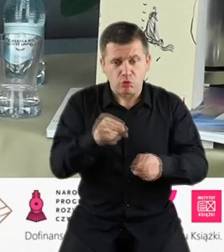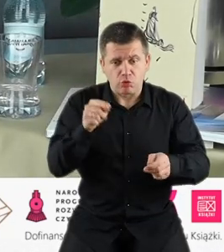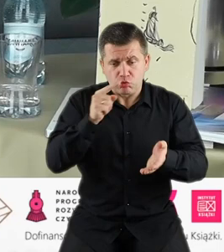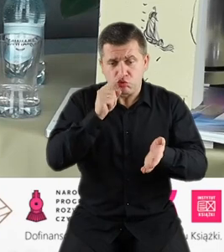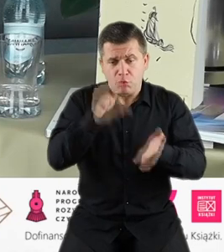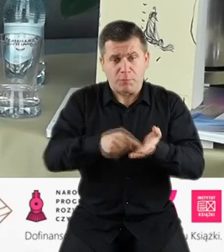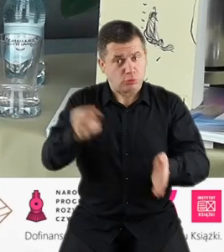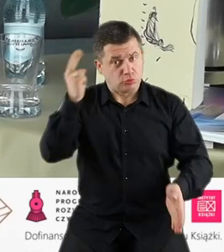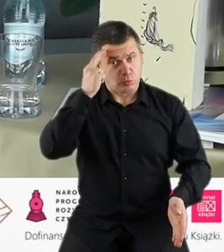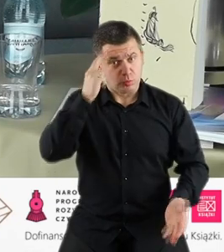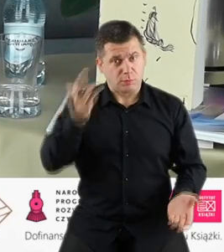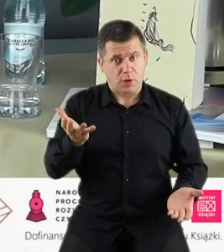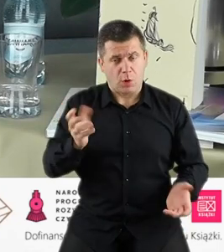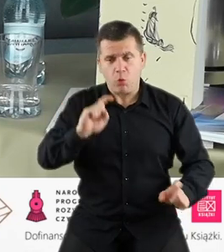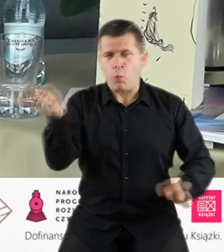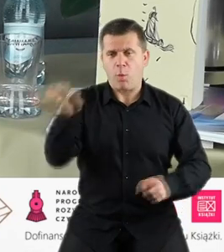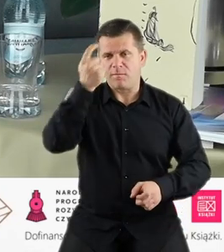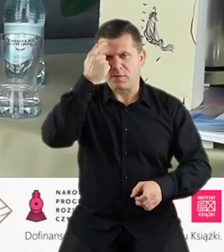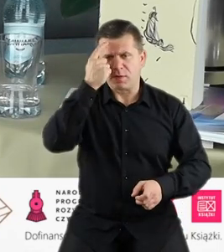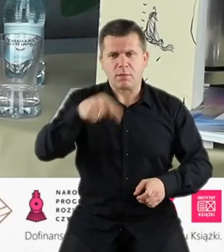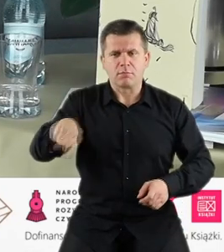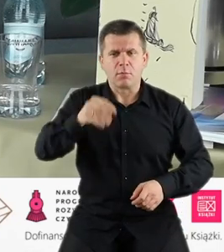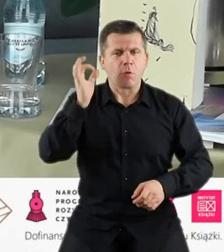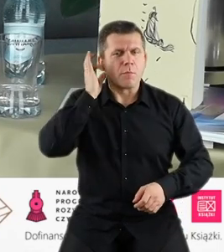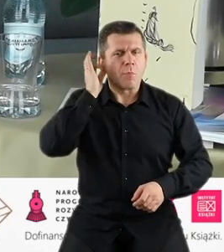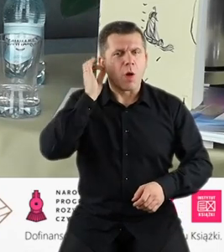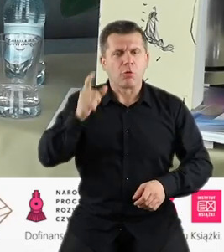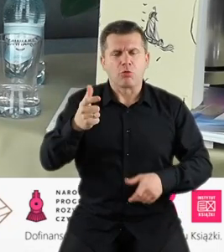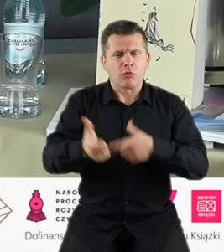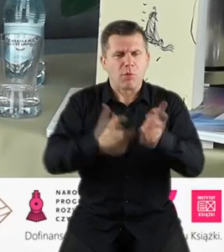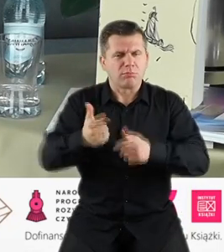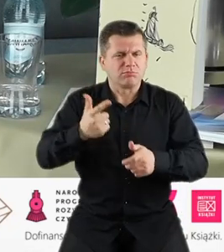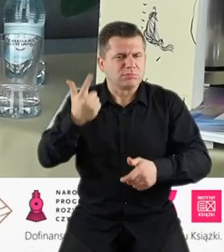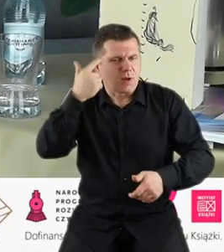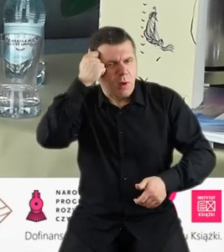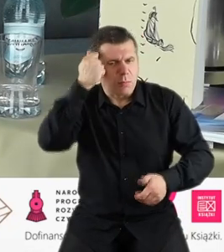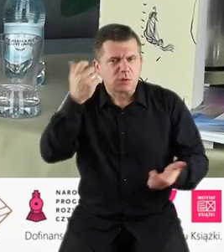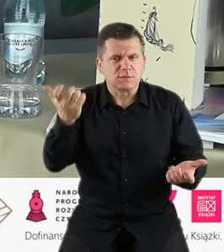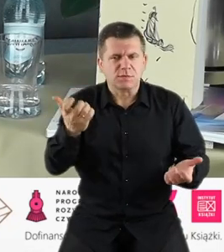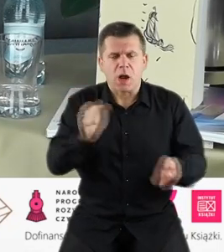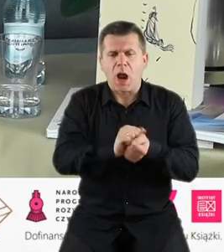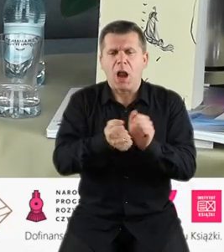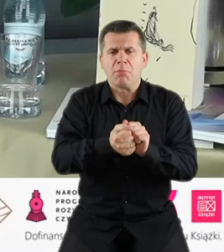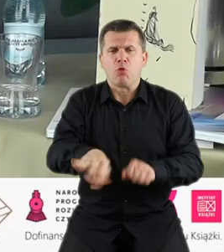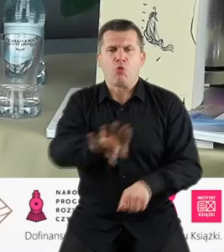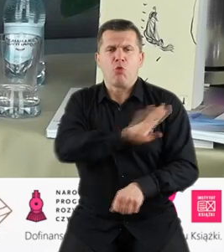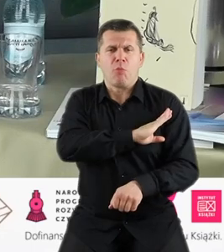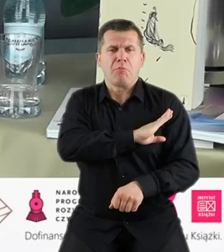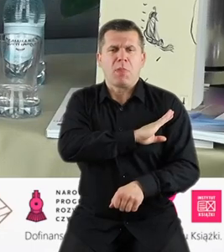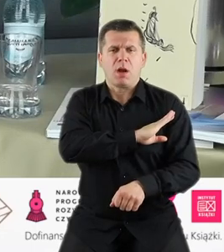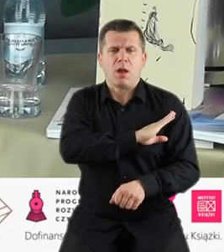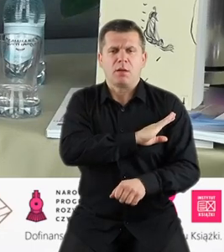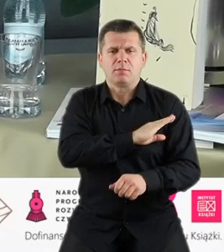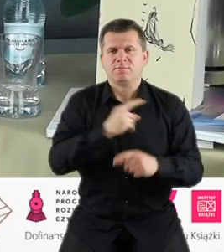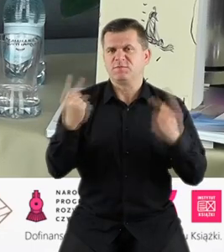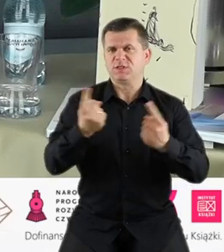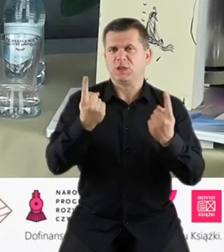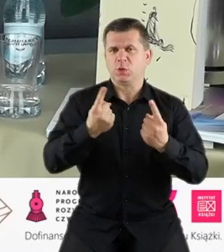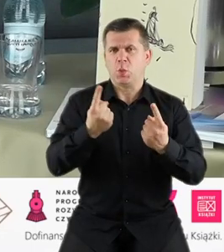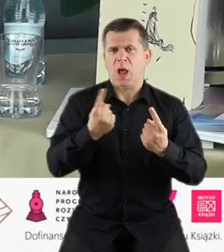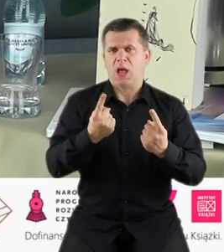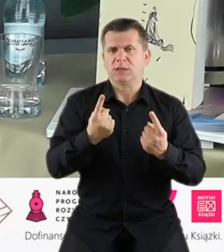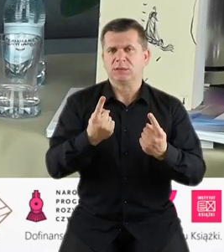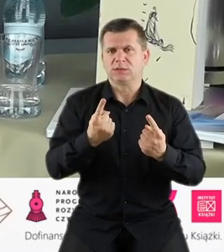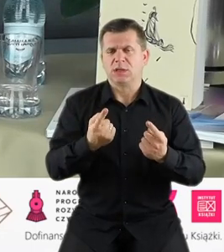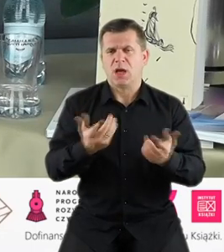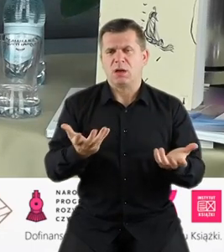dotarło, że właściwie główne bohaterki popełniają samobójstwo lub umierają w takich okolicznościach niekoniecznie.